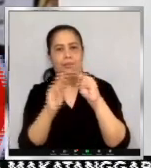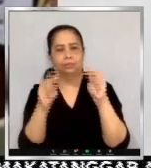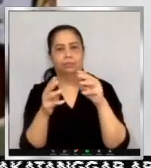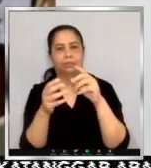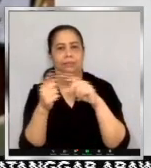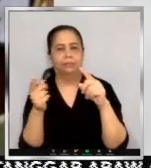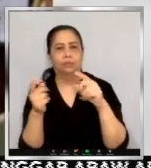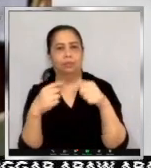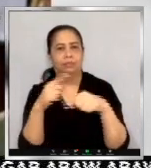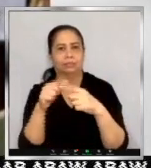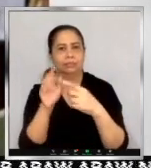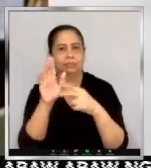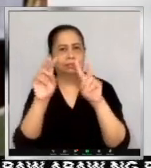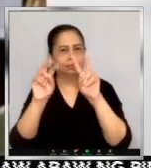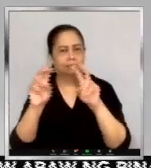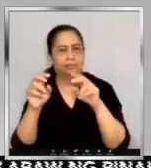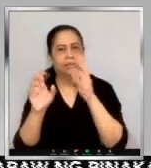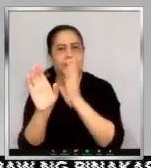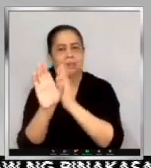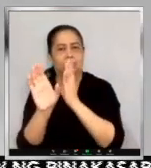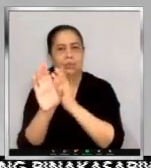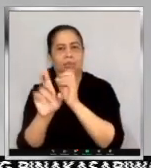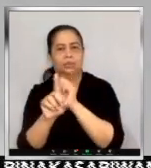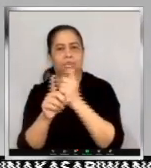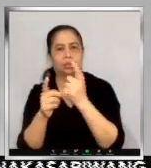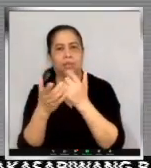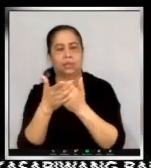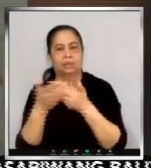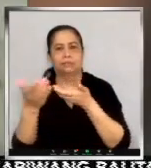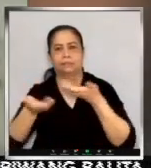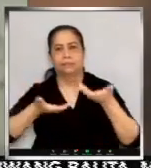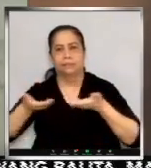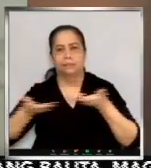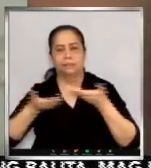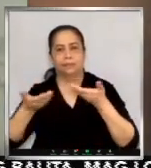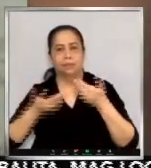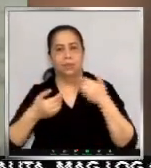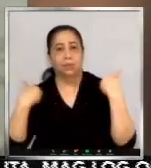na psychosocial intervention at counseling, ang mga menor de edad